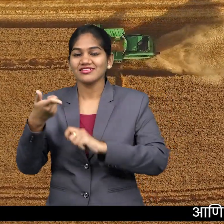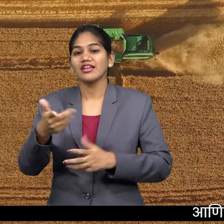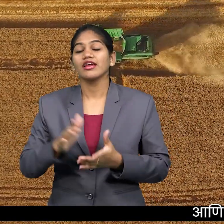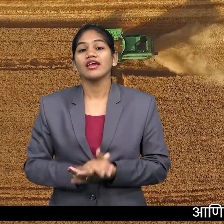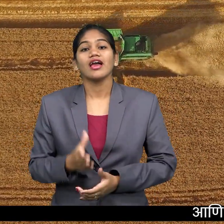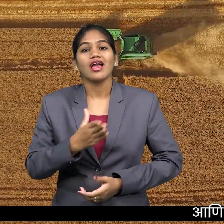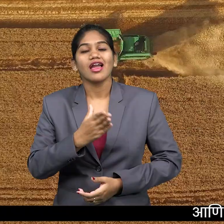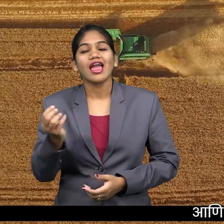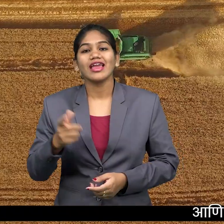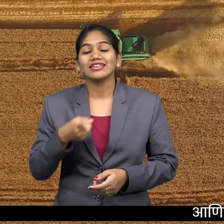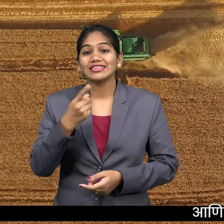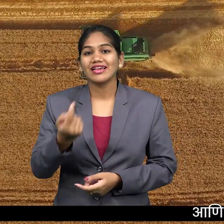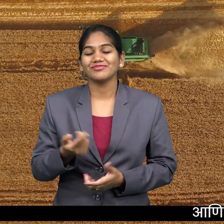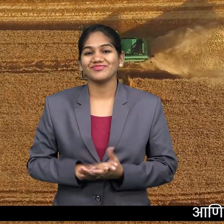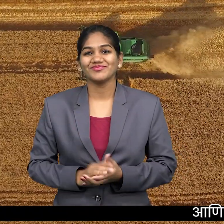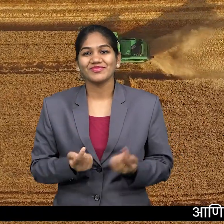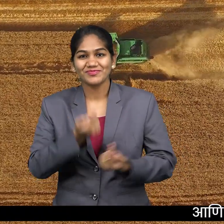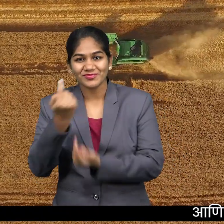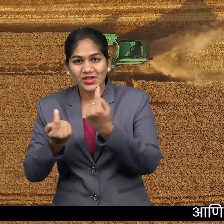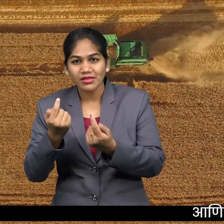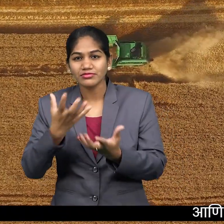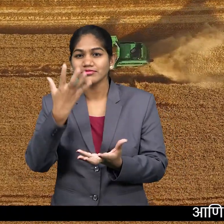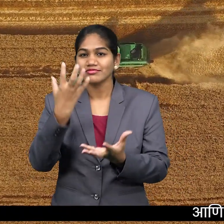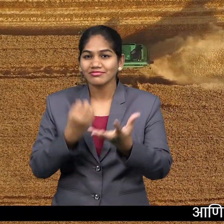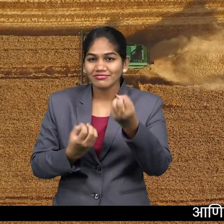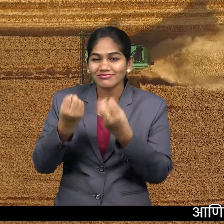आणि कापणी यंत्रापर्यंत.